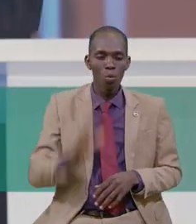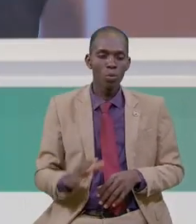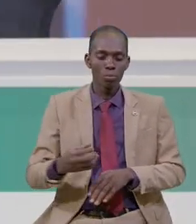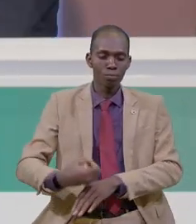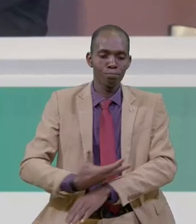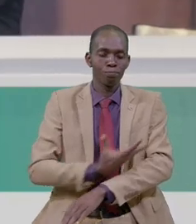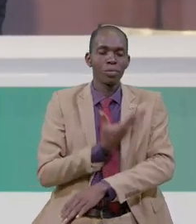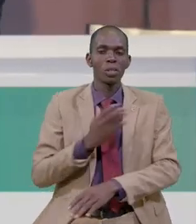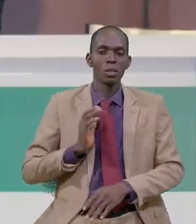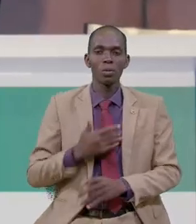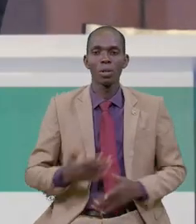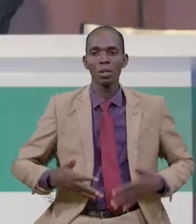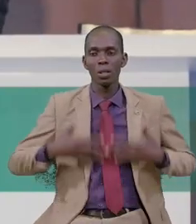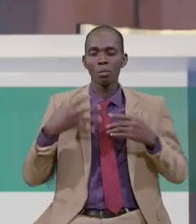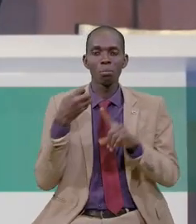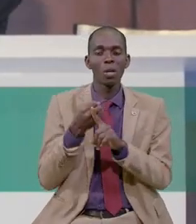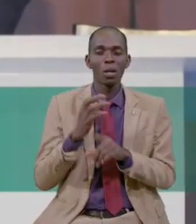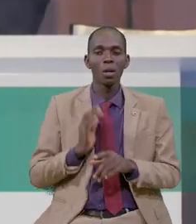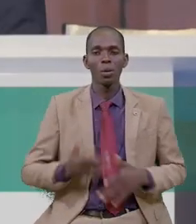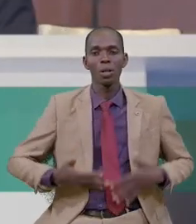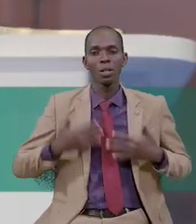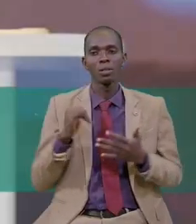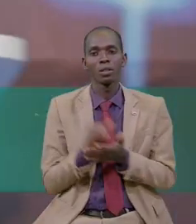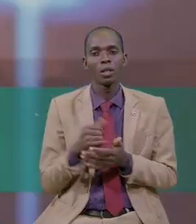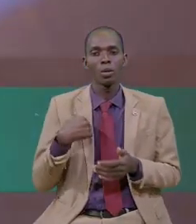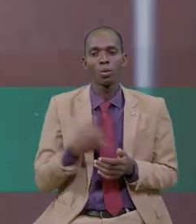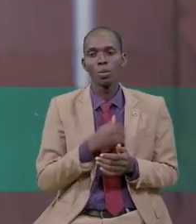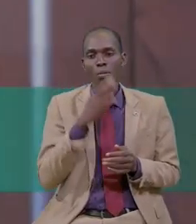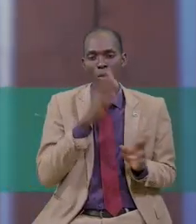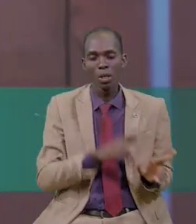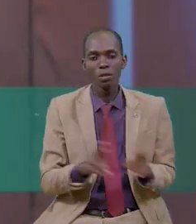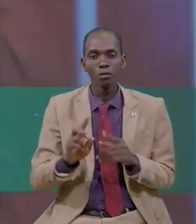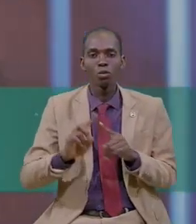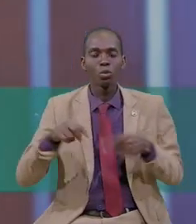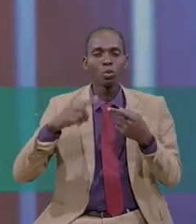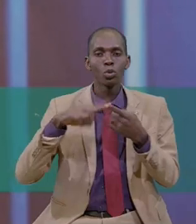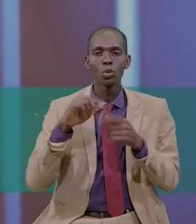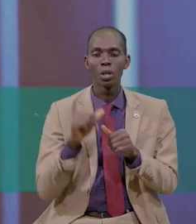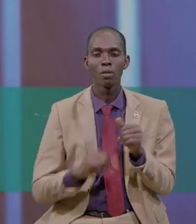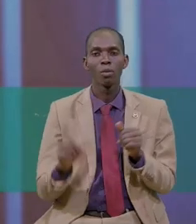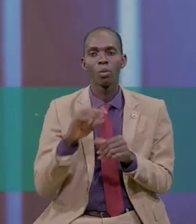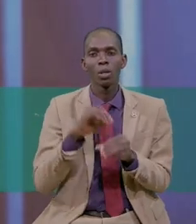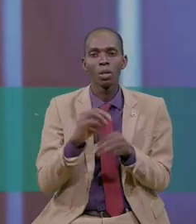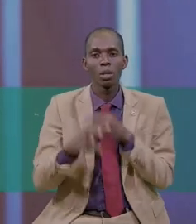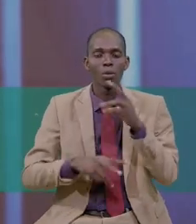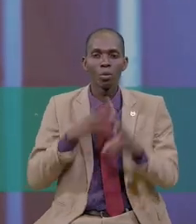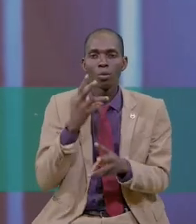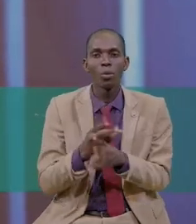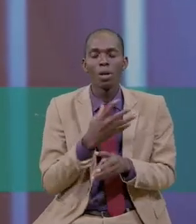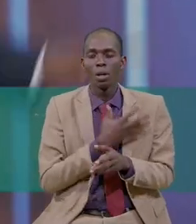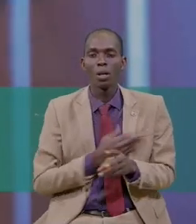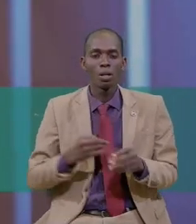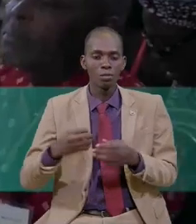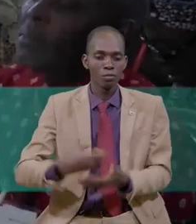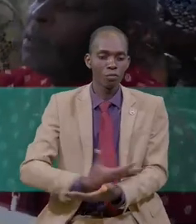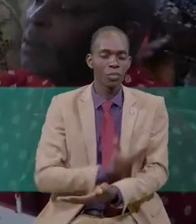nos vies. Nous préparer pour aller partout dans le monde et que nous impactons le monde au